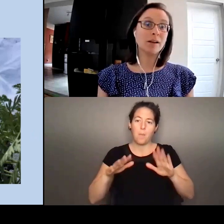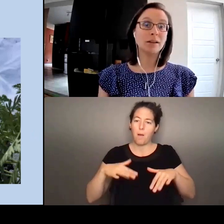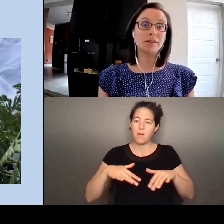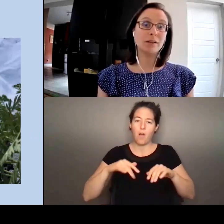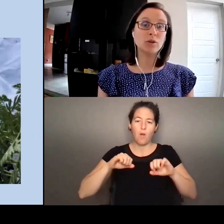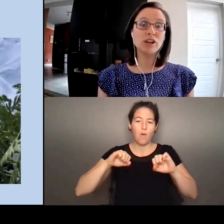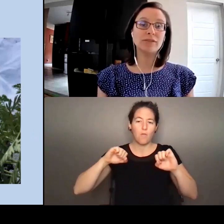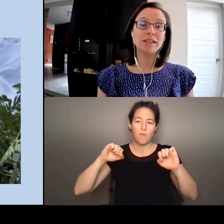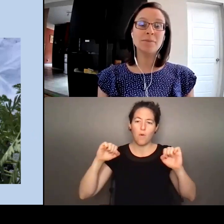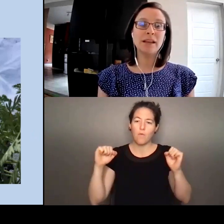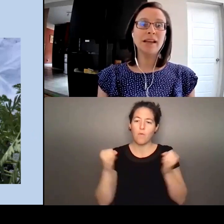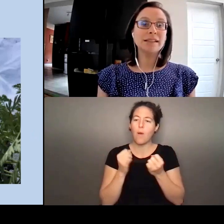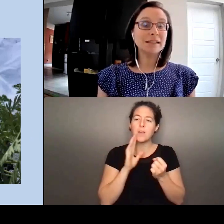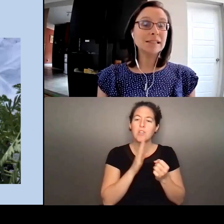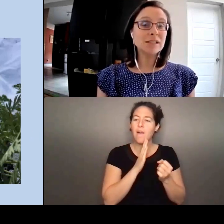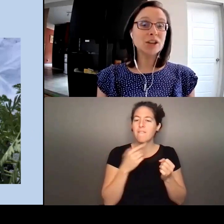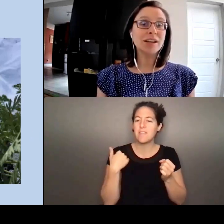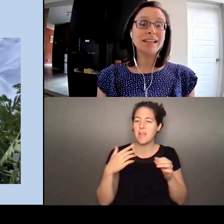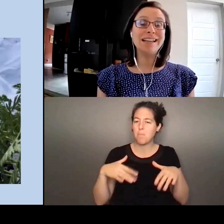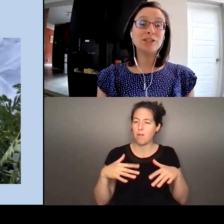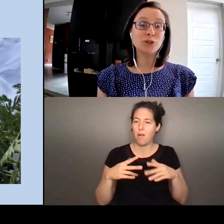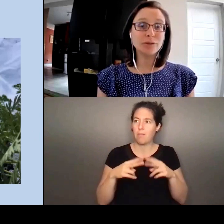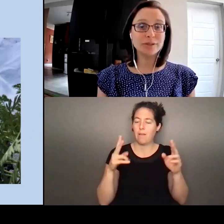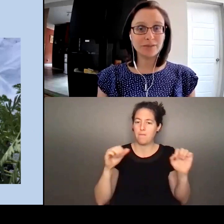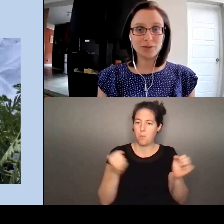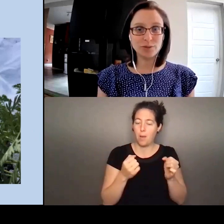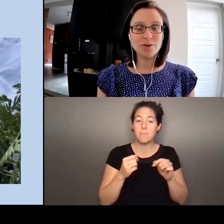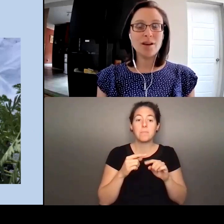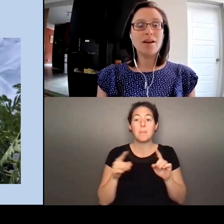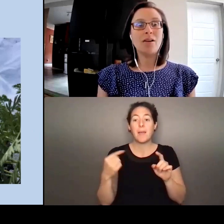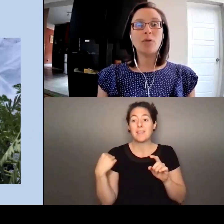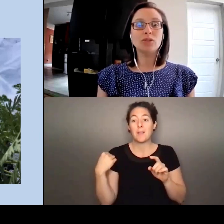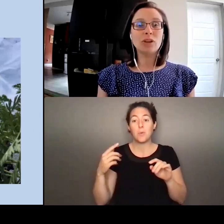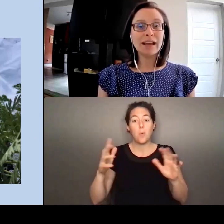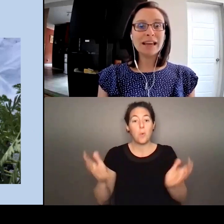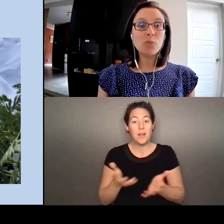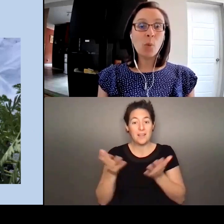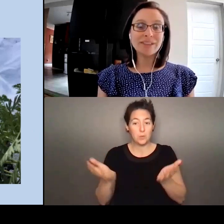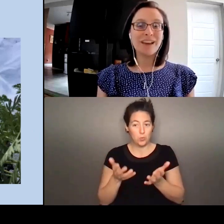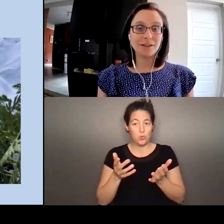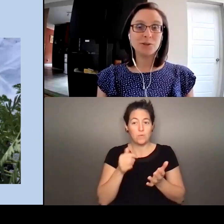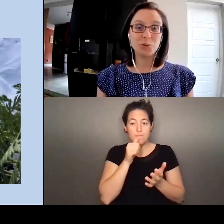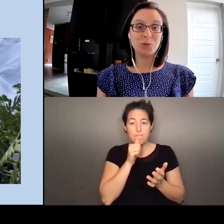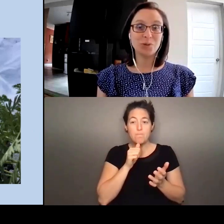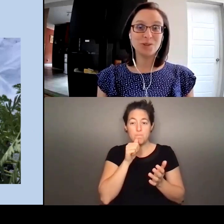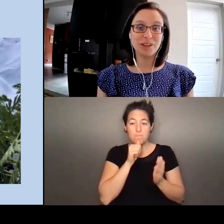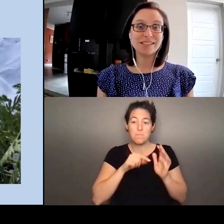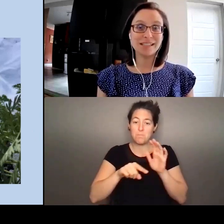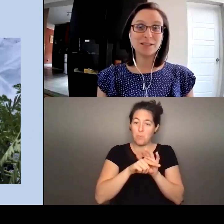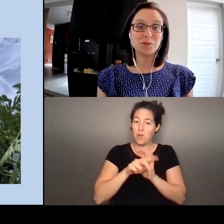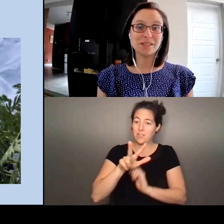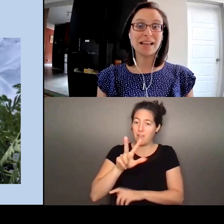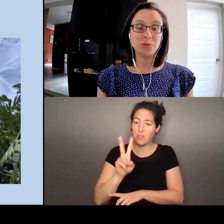froid dans le mois de janvier. Tandis que les laitues que vous avez vues ont toléré moins 32